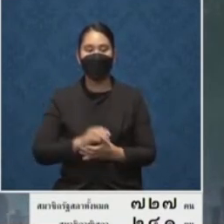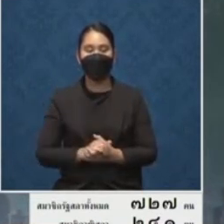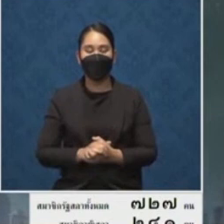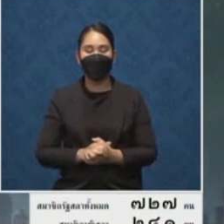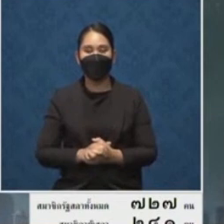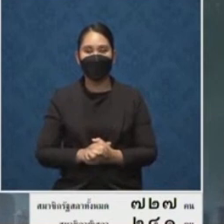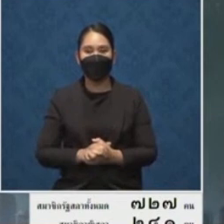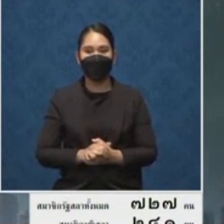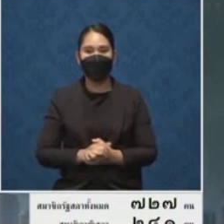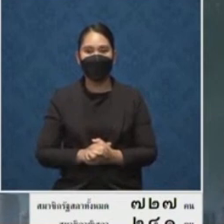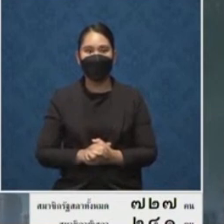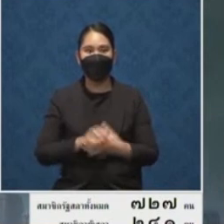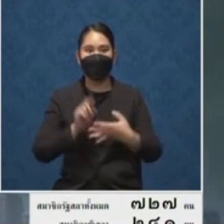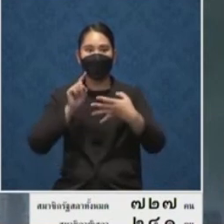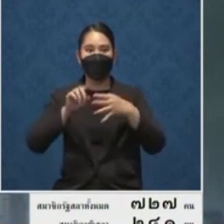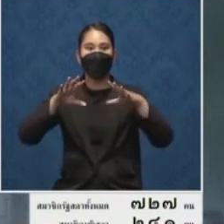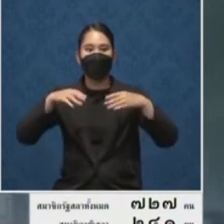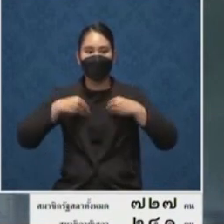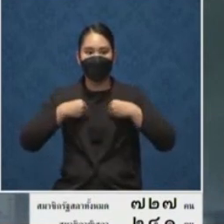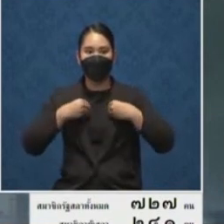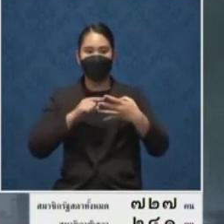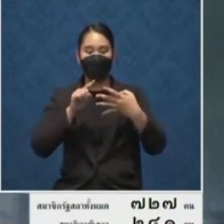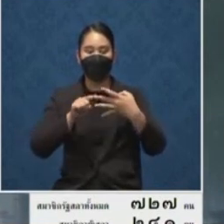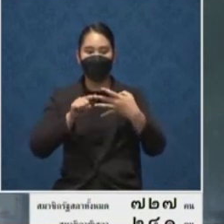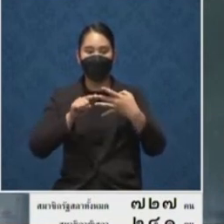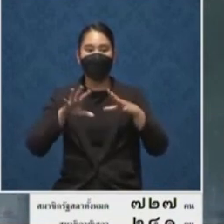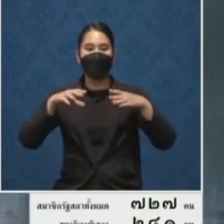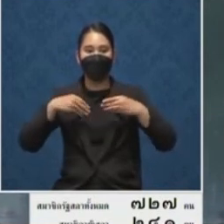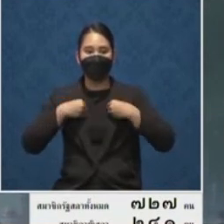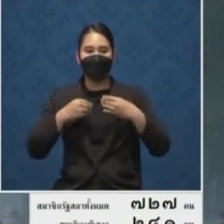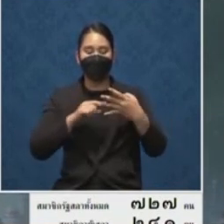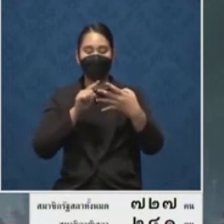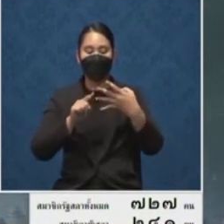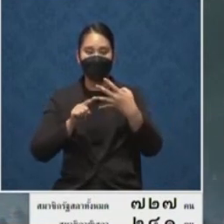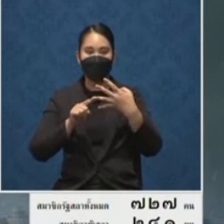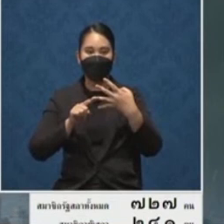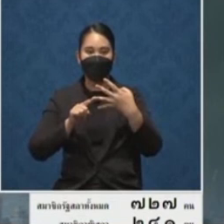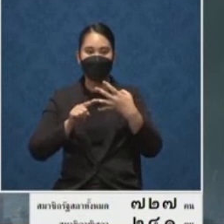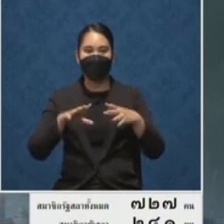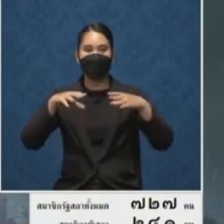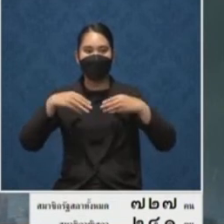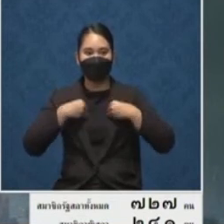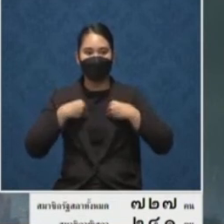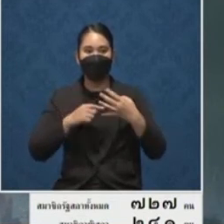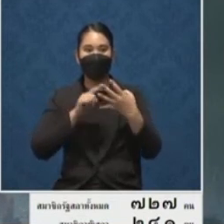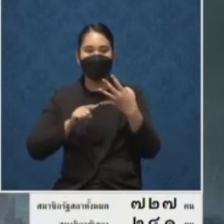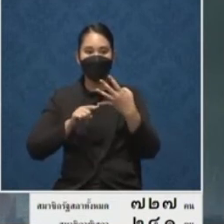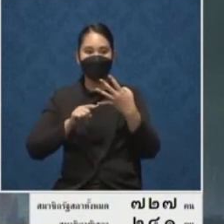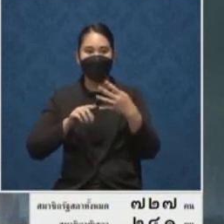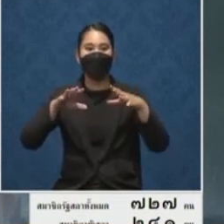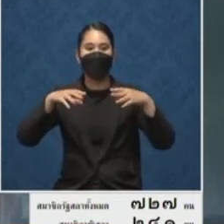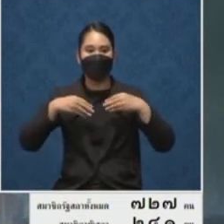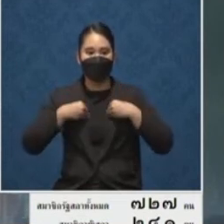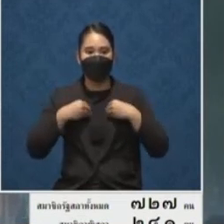การ 720นายเอกการซื่อทรงธรรม 1รับหลักการ2รับหลัก